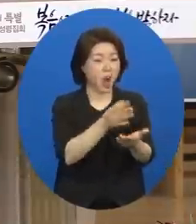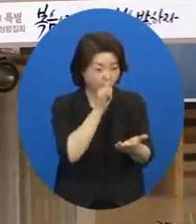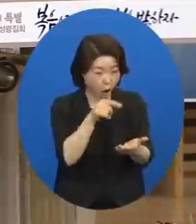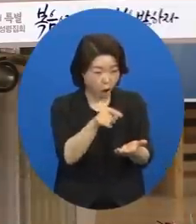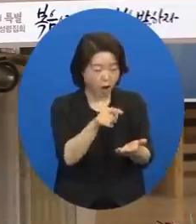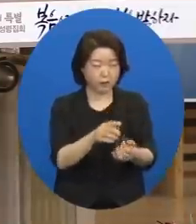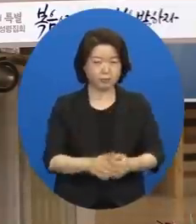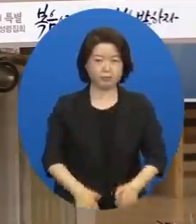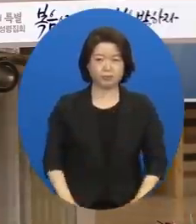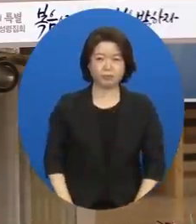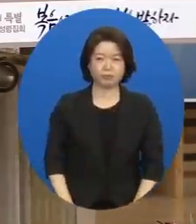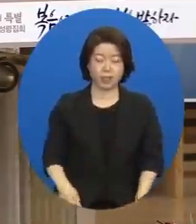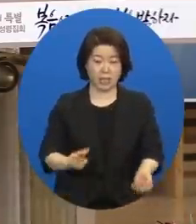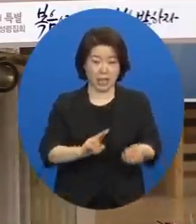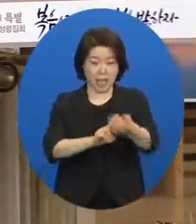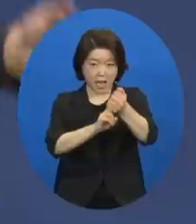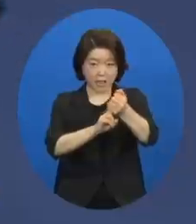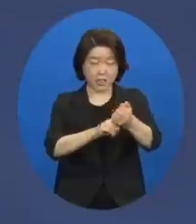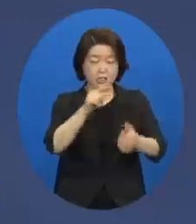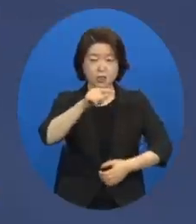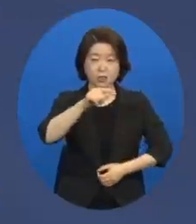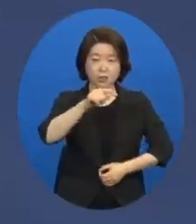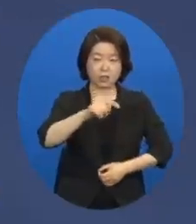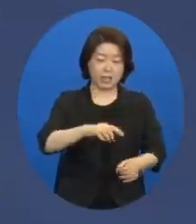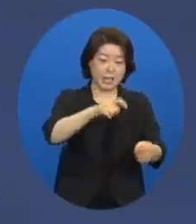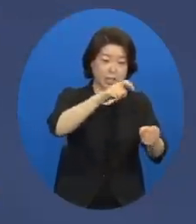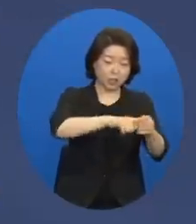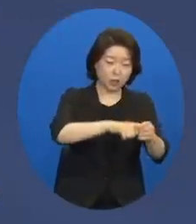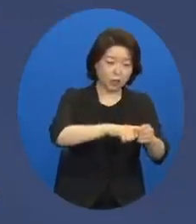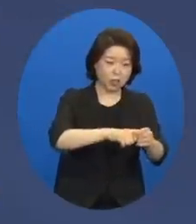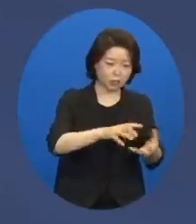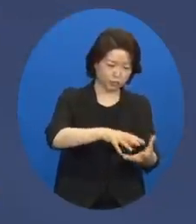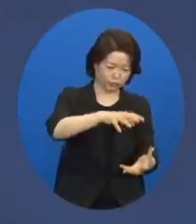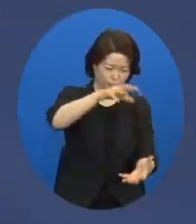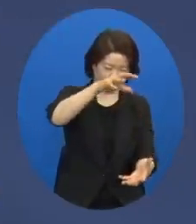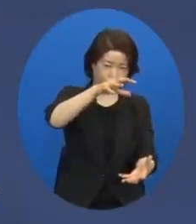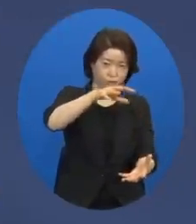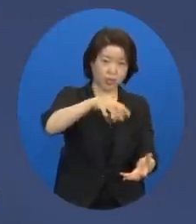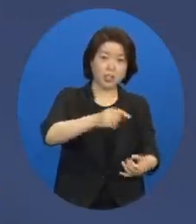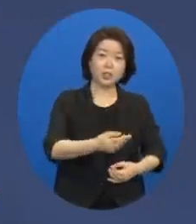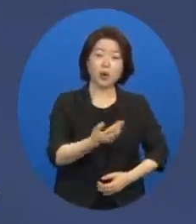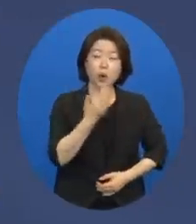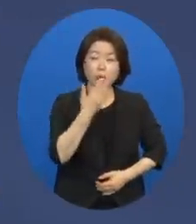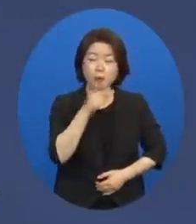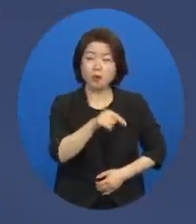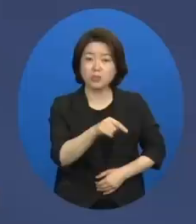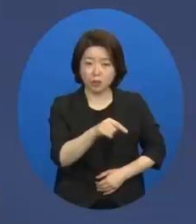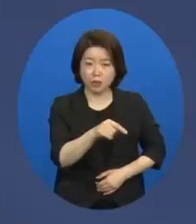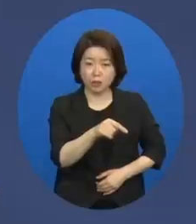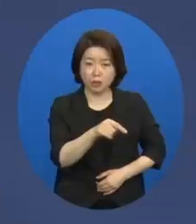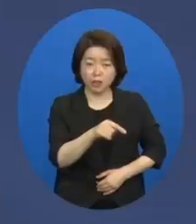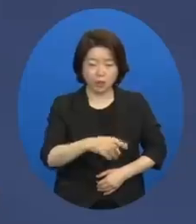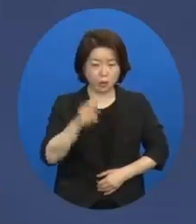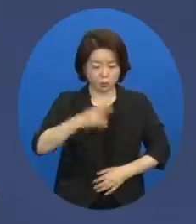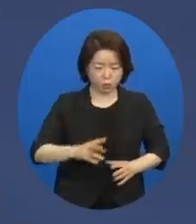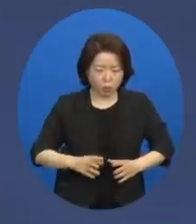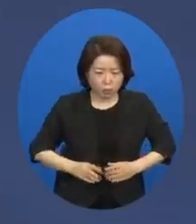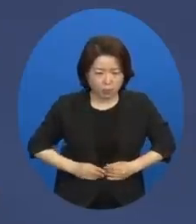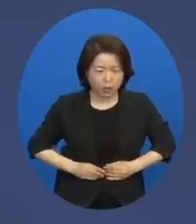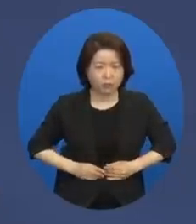끼 기적의 떡 굉장한 충격이지만 그거 5천 명이 한 끼 먹은 거 먹으면 또